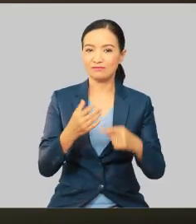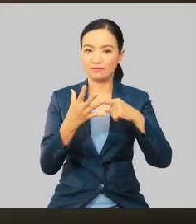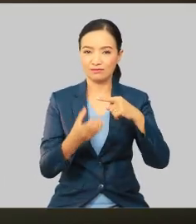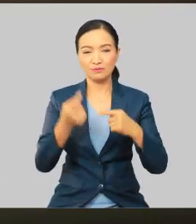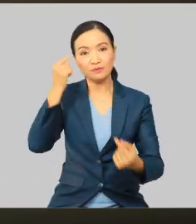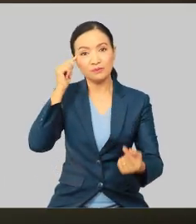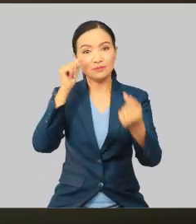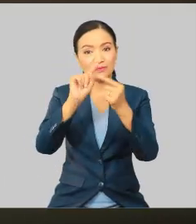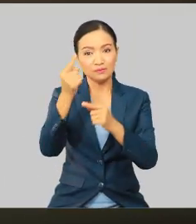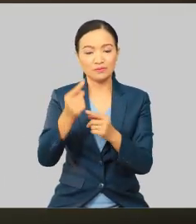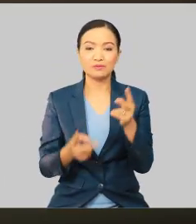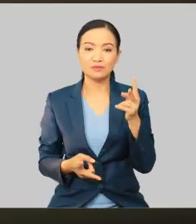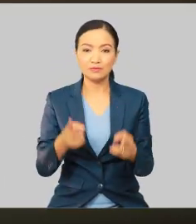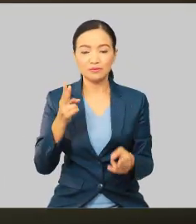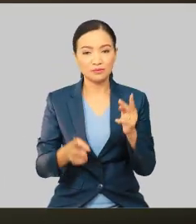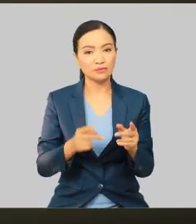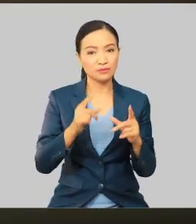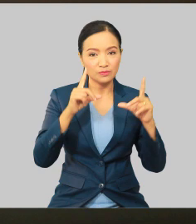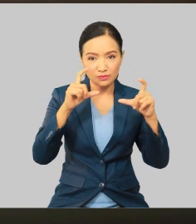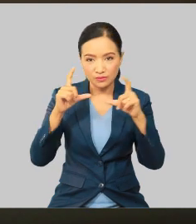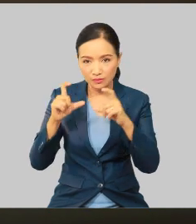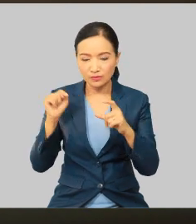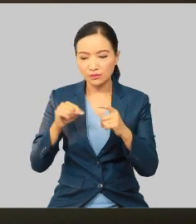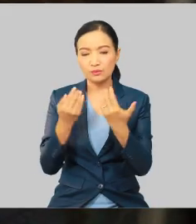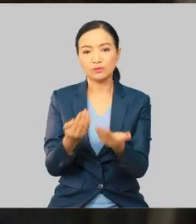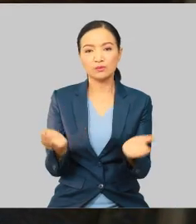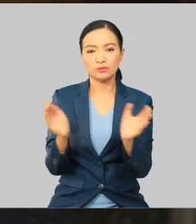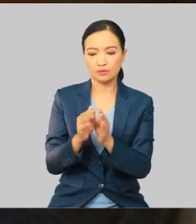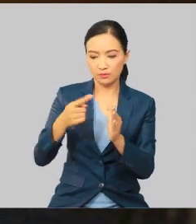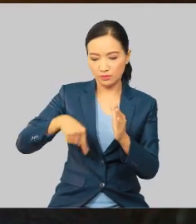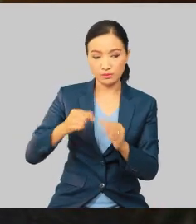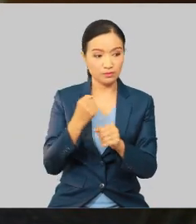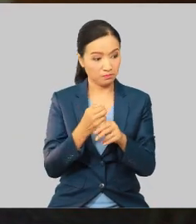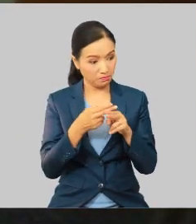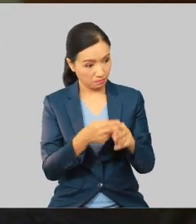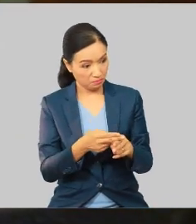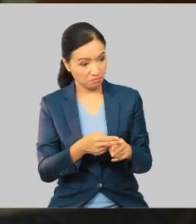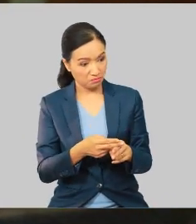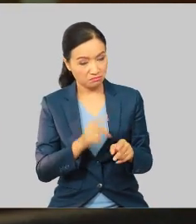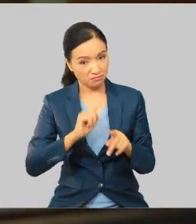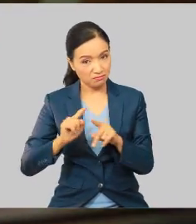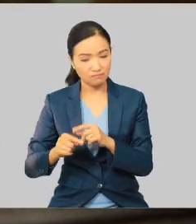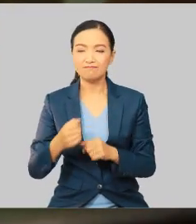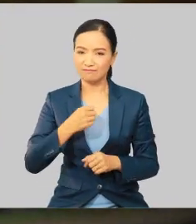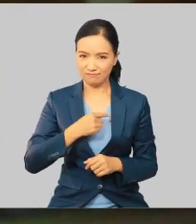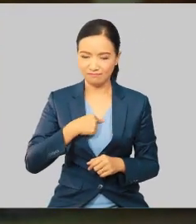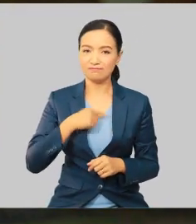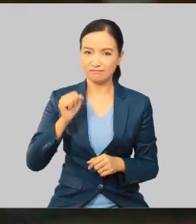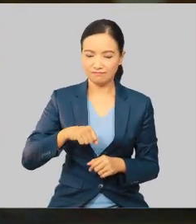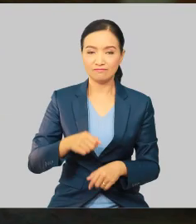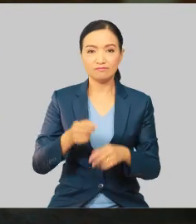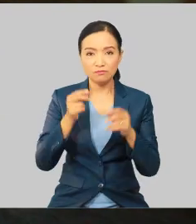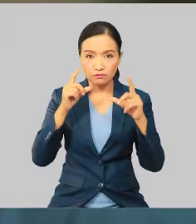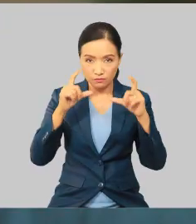าหมายใหม่ก็คือตัดต่อวิดีโอถ่ายรูปเกี่ยวกับที่บ้านนะคะ ทำเองทุกอย่างเลยไหมครับ ใช่ค่ะถ่ายเองตั